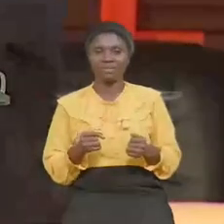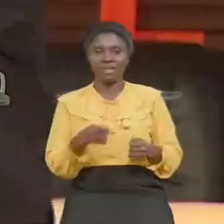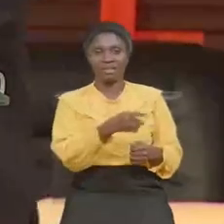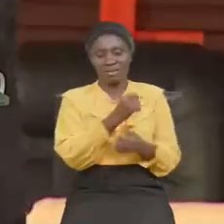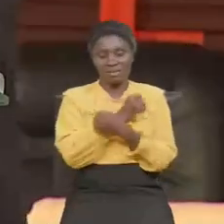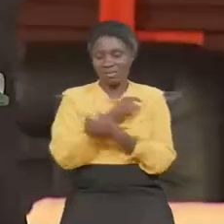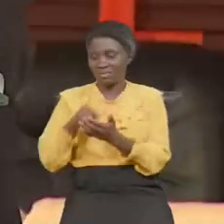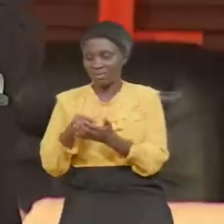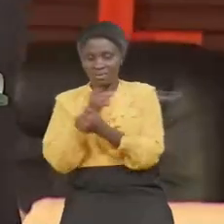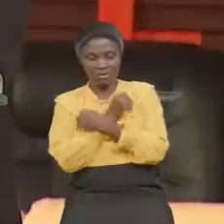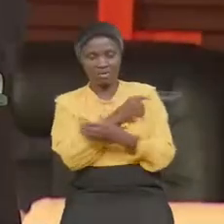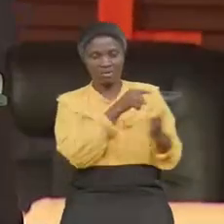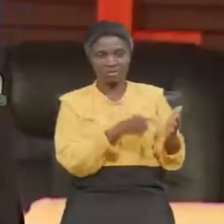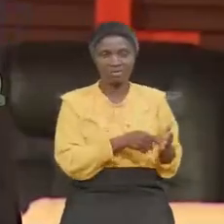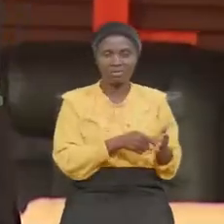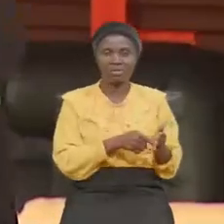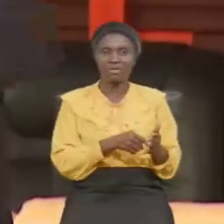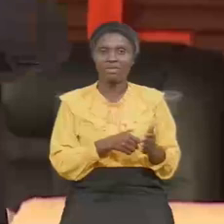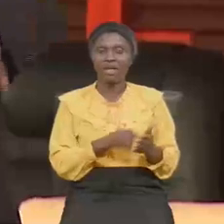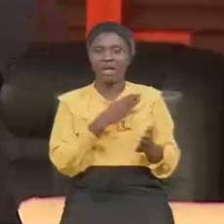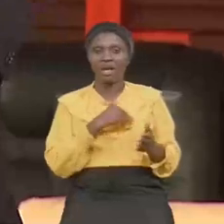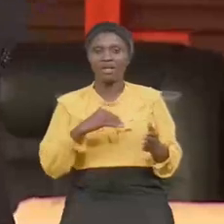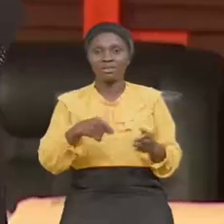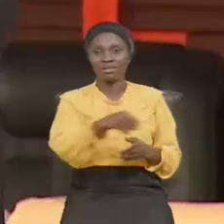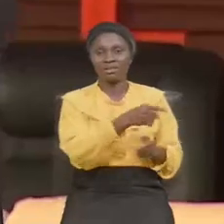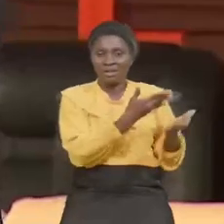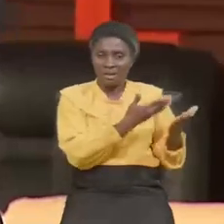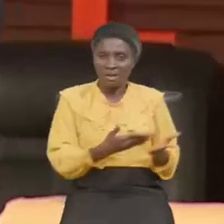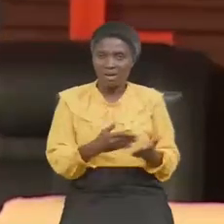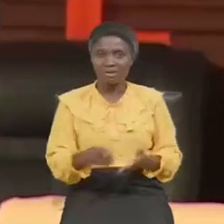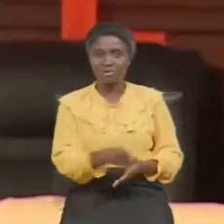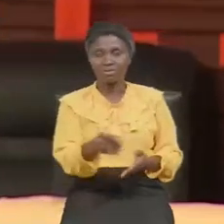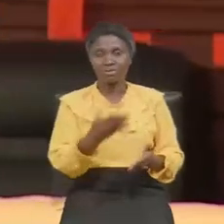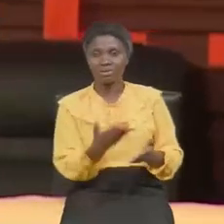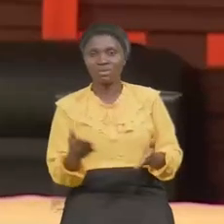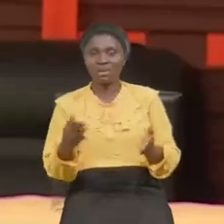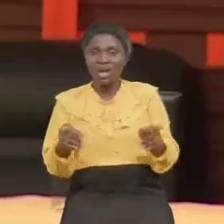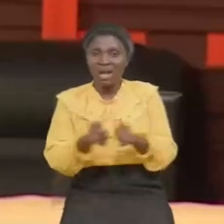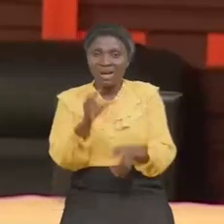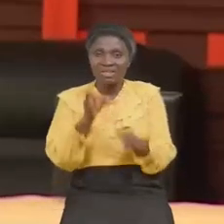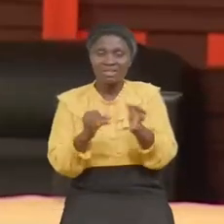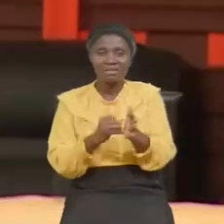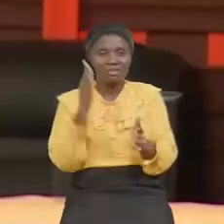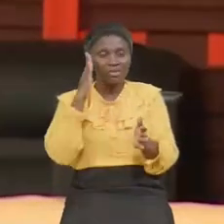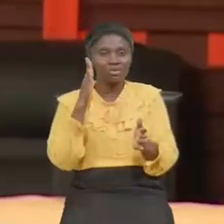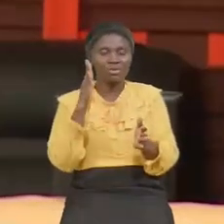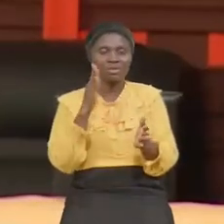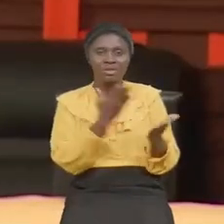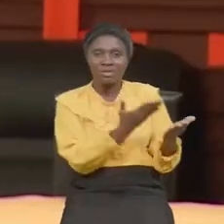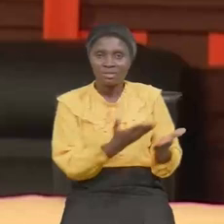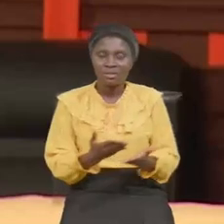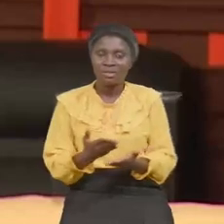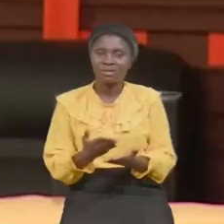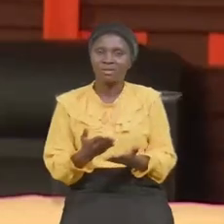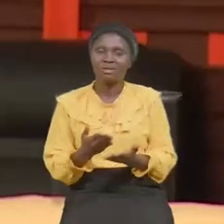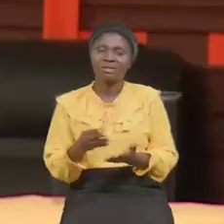ils vont partout en portant ces choses comme si c'était ce qui va les amener au ciel et les amener à passer l'éternité